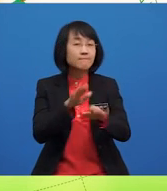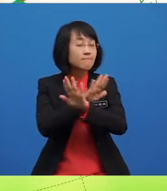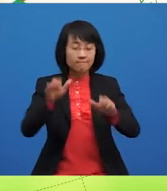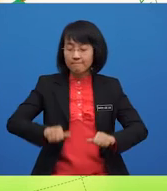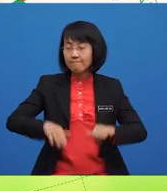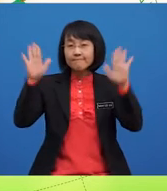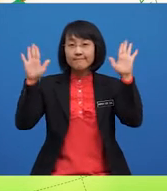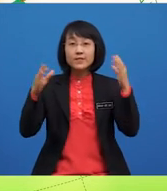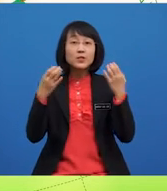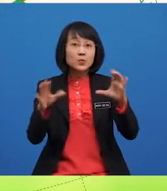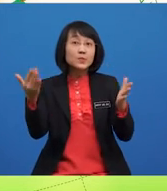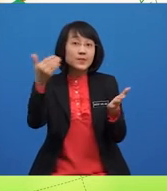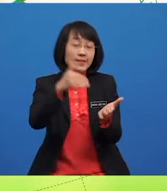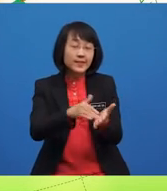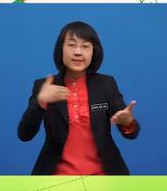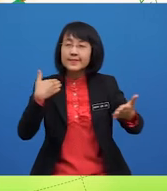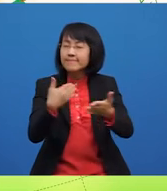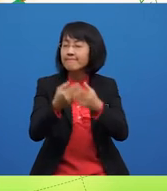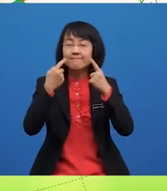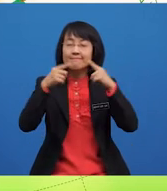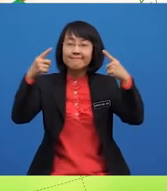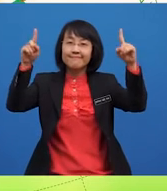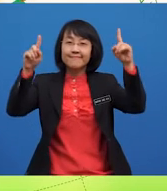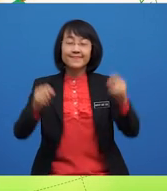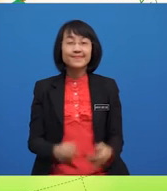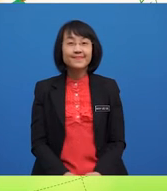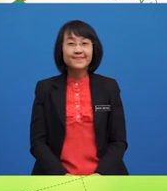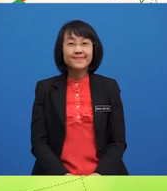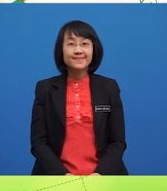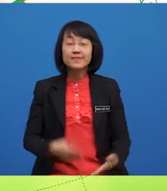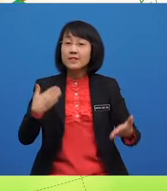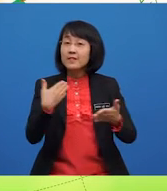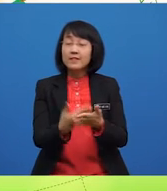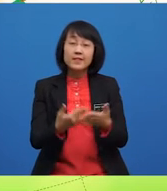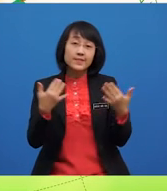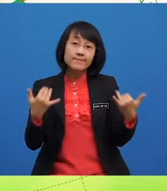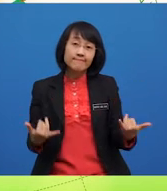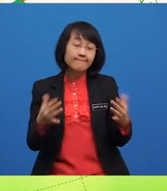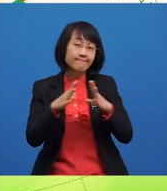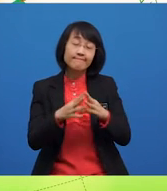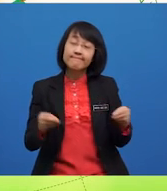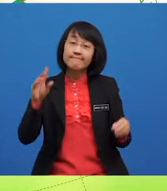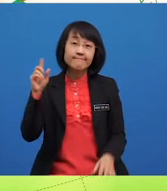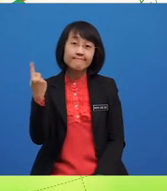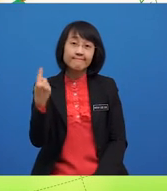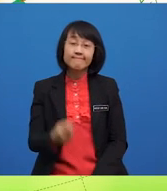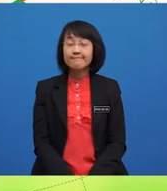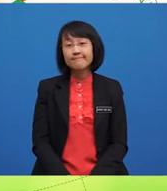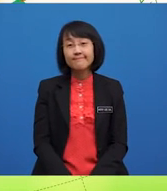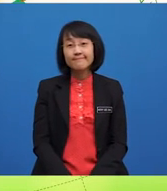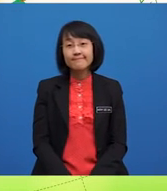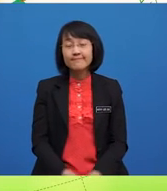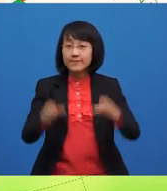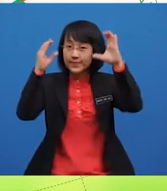Cuba lagi sehingga berjaya. Nampaknya sampai di sini sahaja pembelajaran kita untuk hari ini.